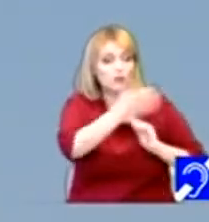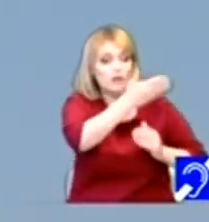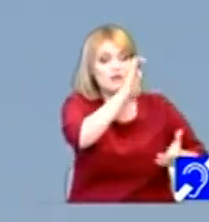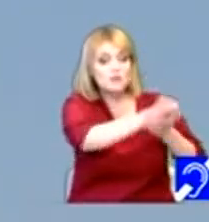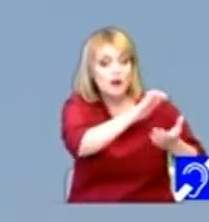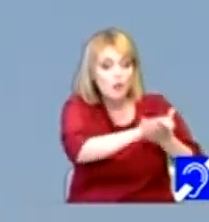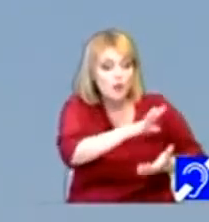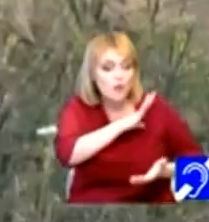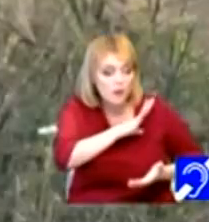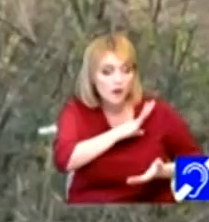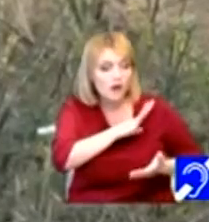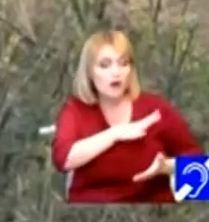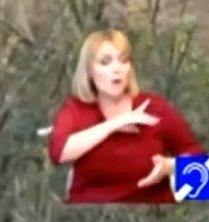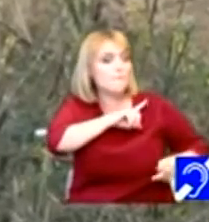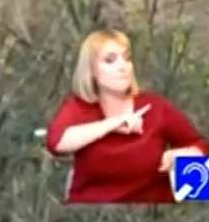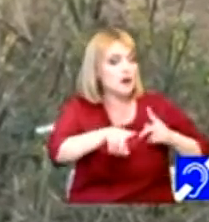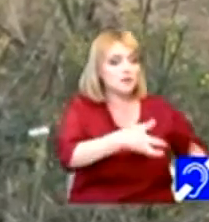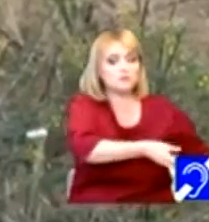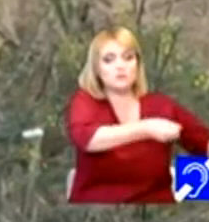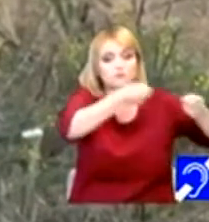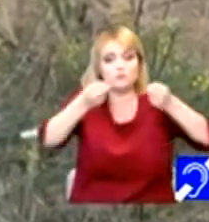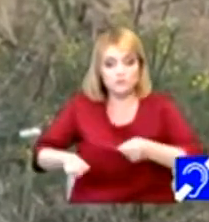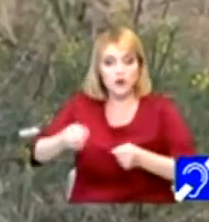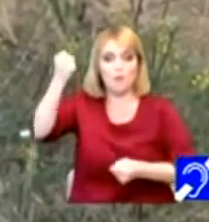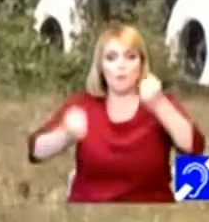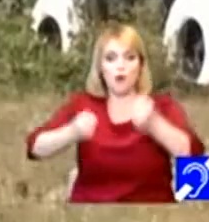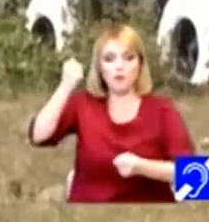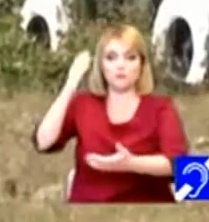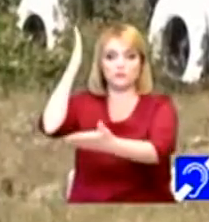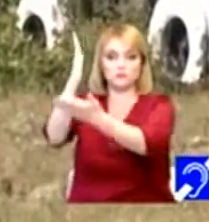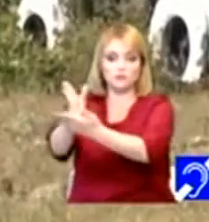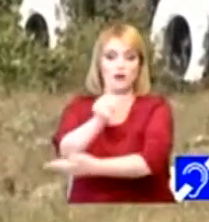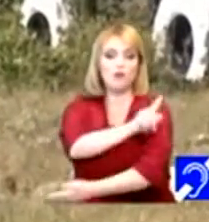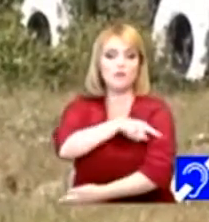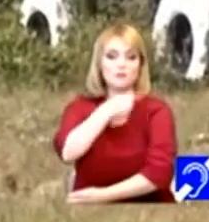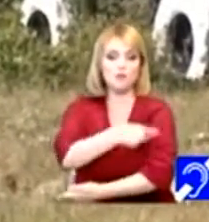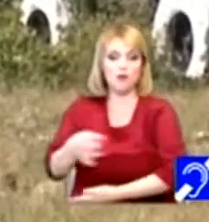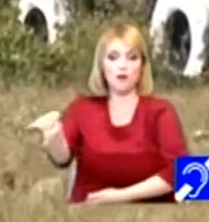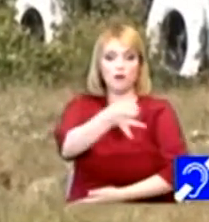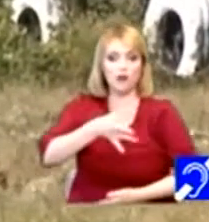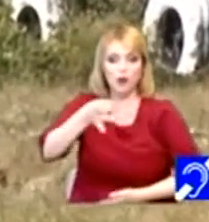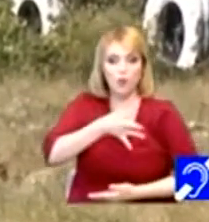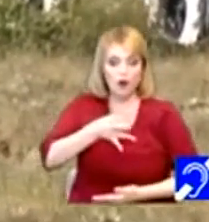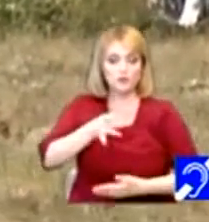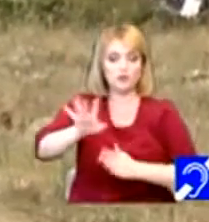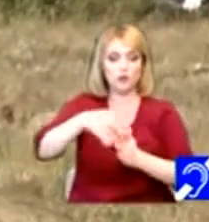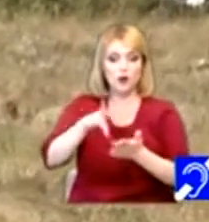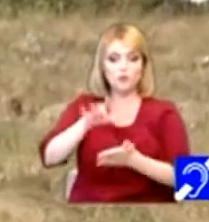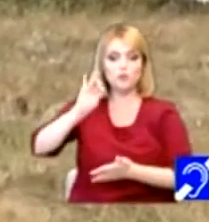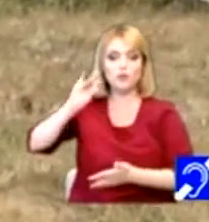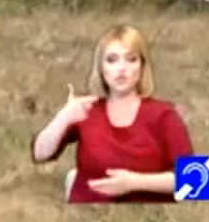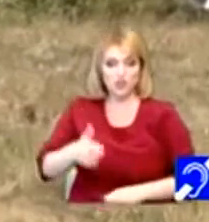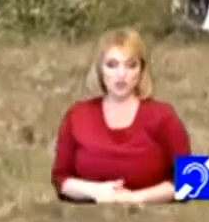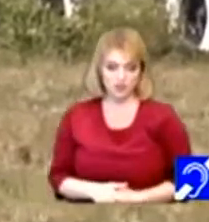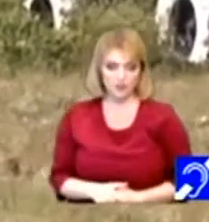vânătoare, bărbatul de 42 de ani l-a urcat în mașină și s-au dus de urgență la Spitalul Raional Briceni. Cei de la spital nu ne-au răspuns la telefon